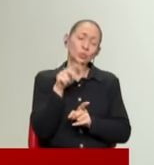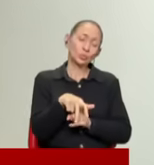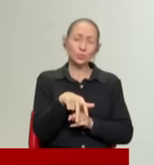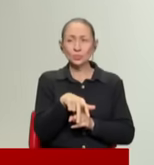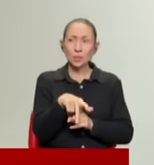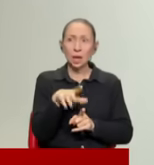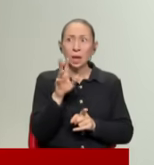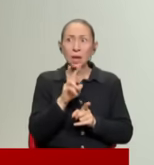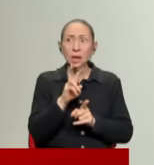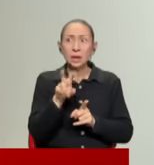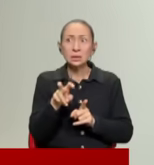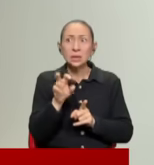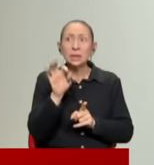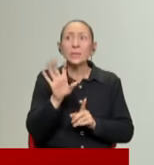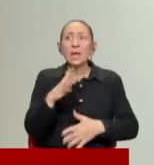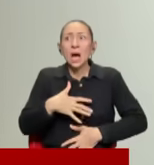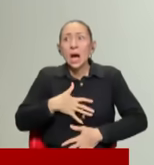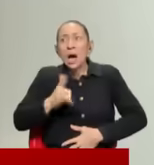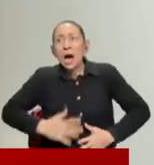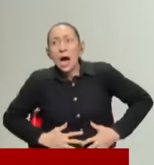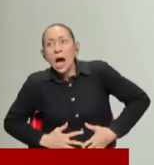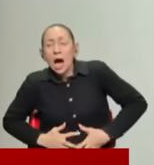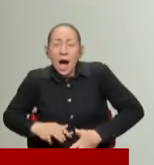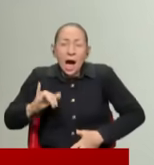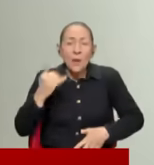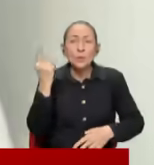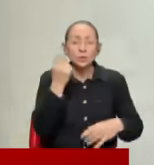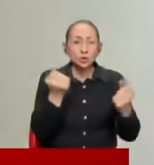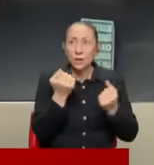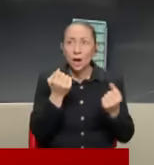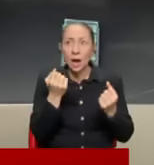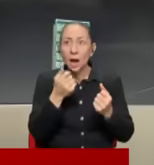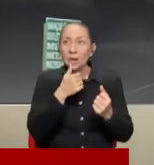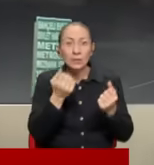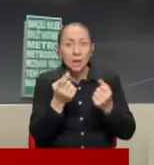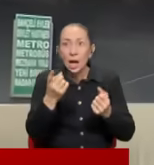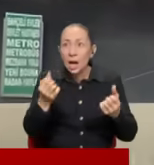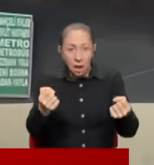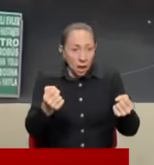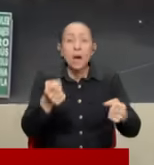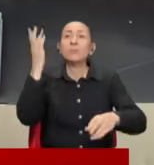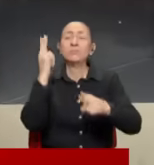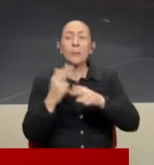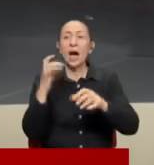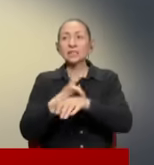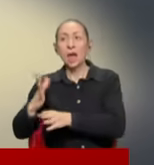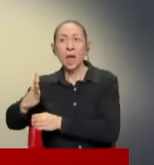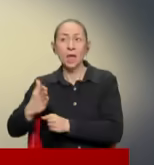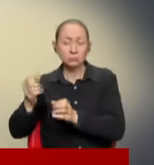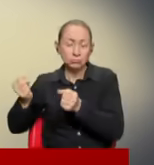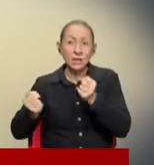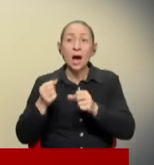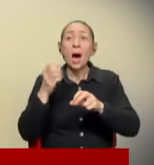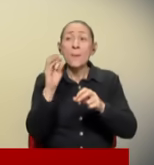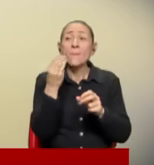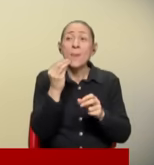binmişti. Ancak ineceği durağa ulaşamadan sancıları başladı. Minibüs şoförü Hakan Yücel direksiyonu hastaneye çevirdi. Ama